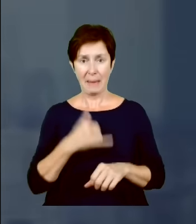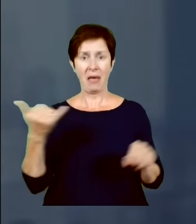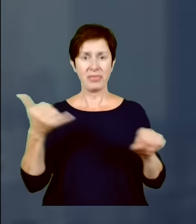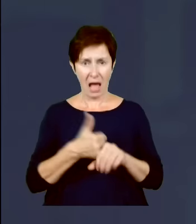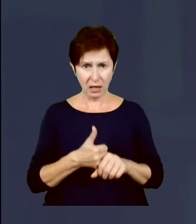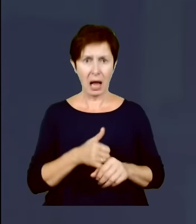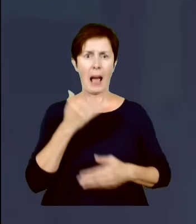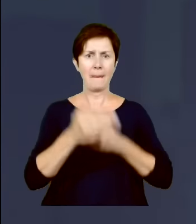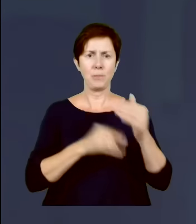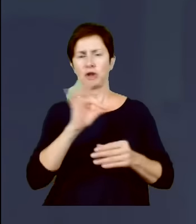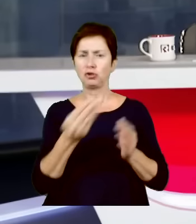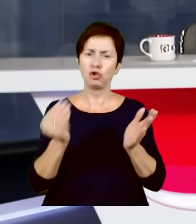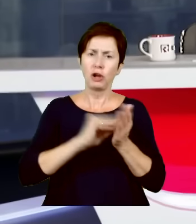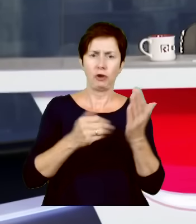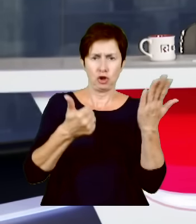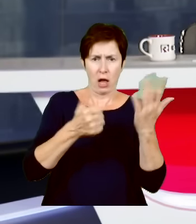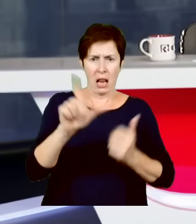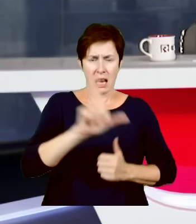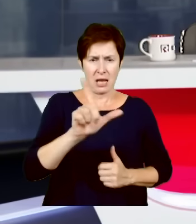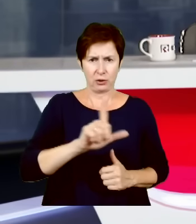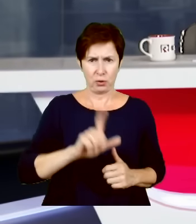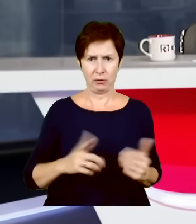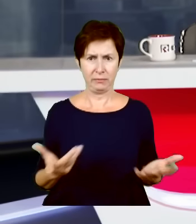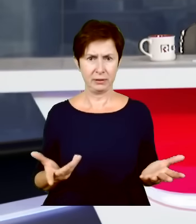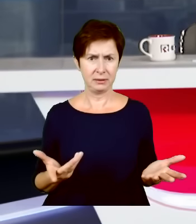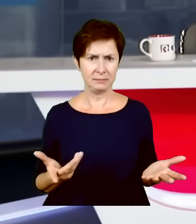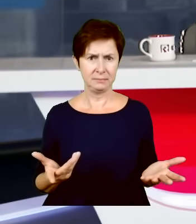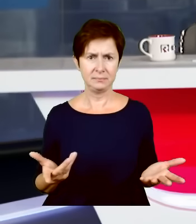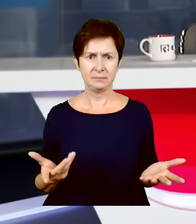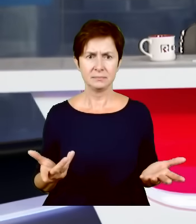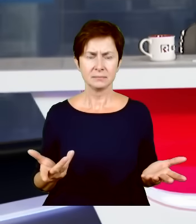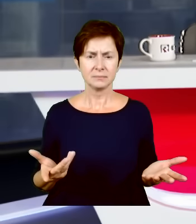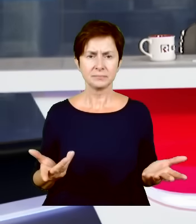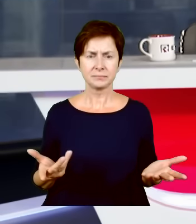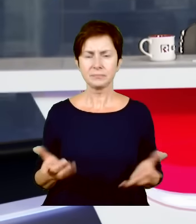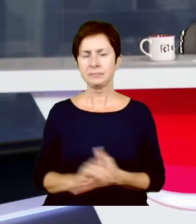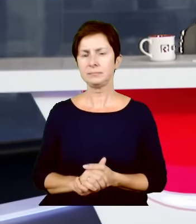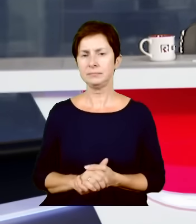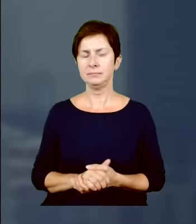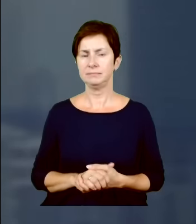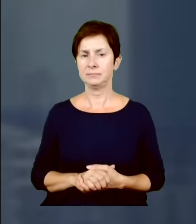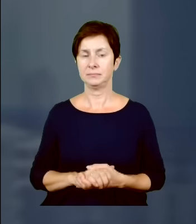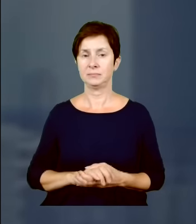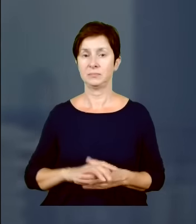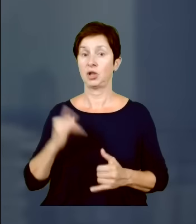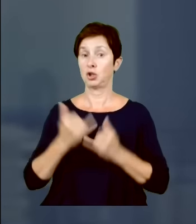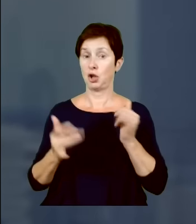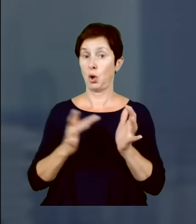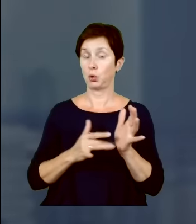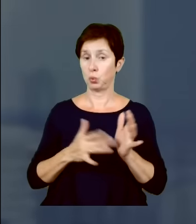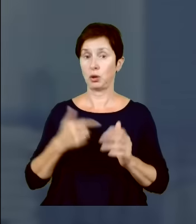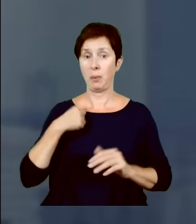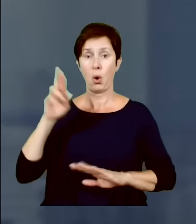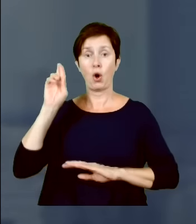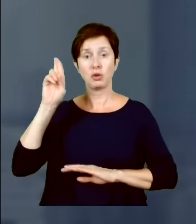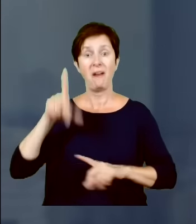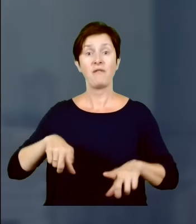dot Musia musiał dotować bo gdyby Donald Tusk dotrzymał obietnicy wyborczej i paliwo by było